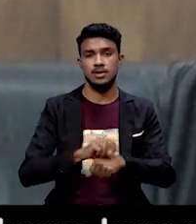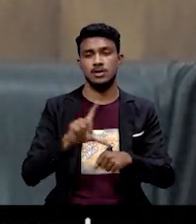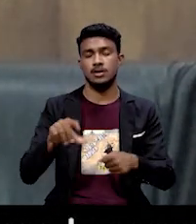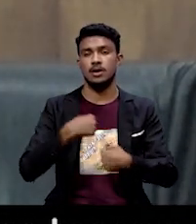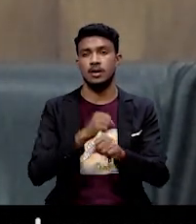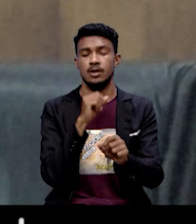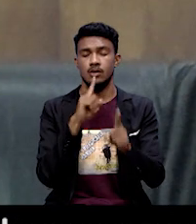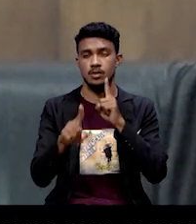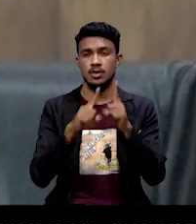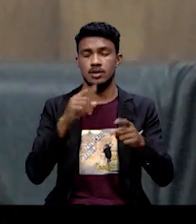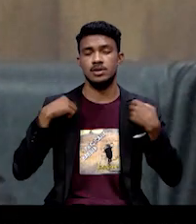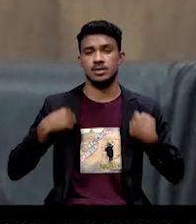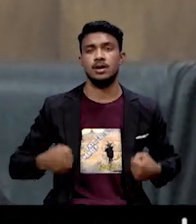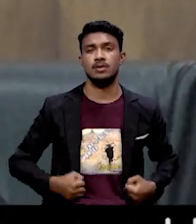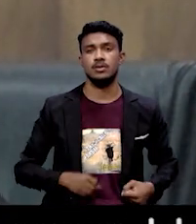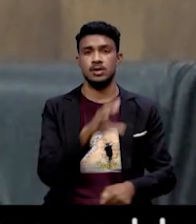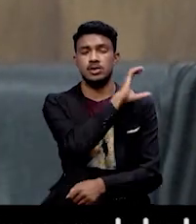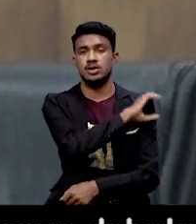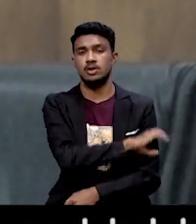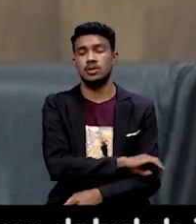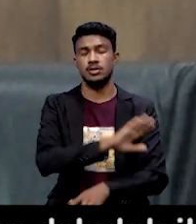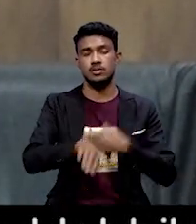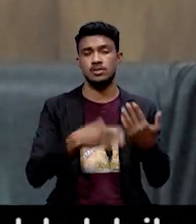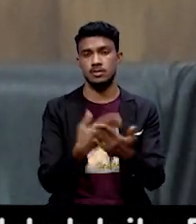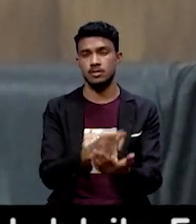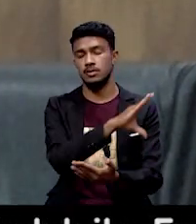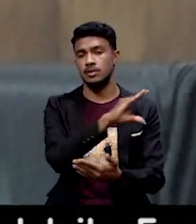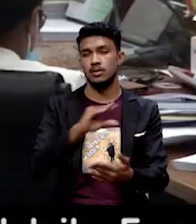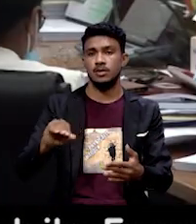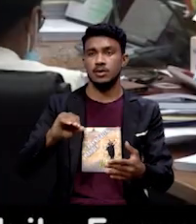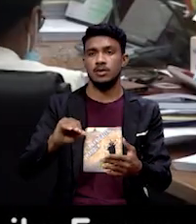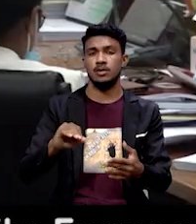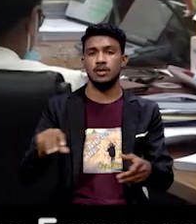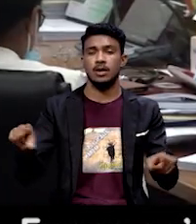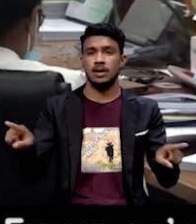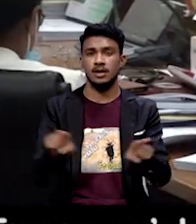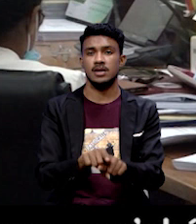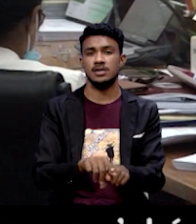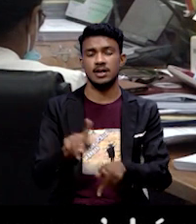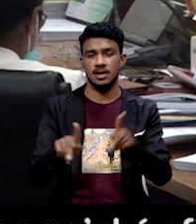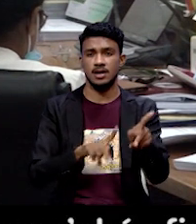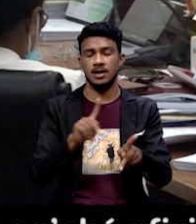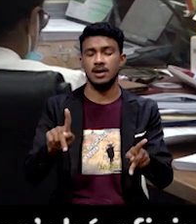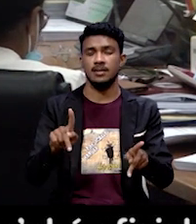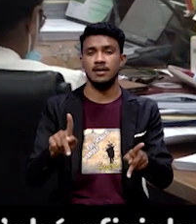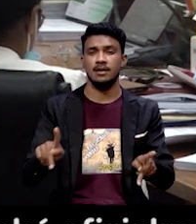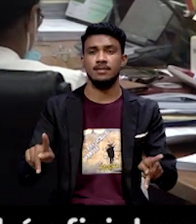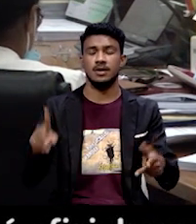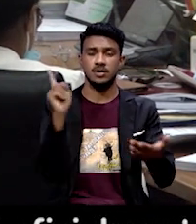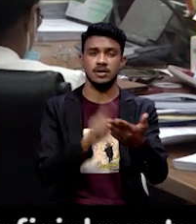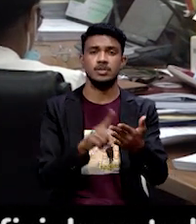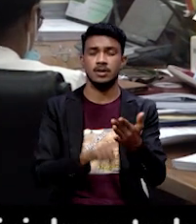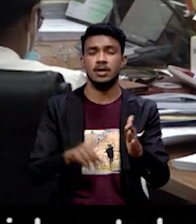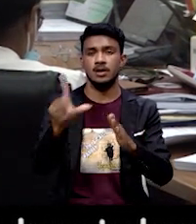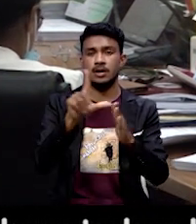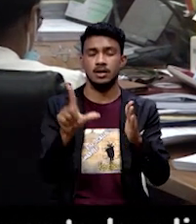asuntu saúde, segurança social, no igualdade gênero, discute hela lei proteção ba